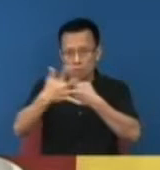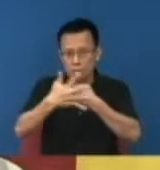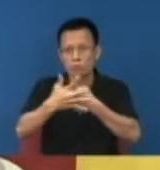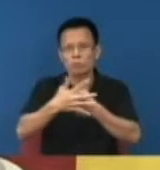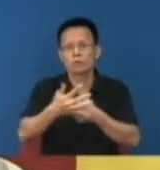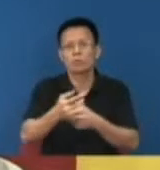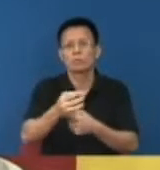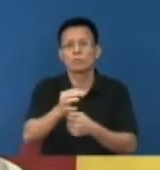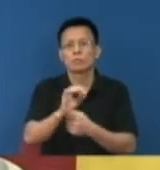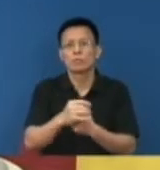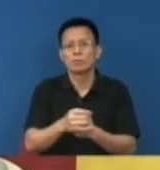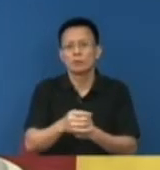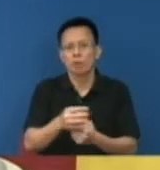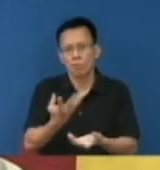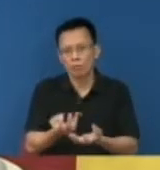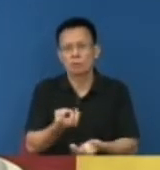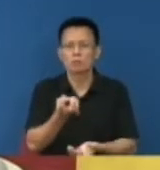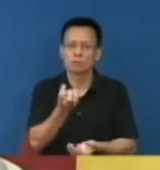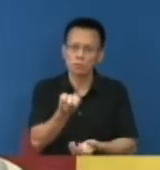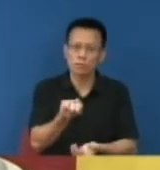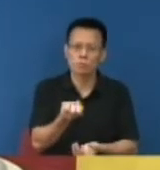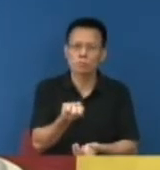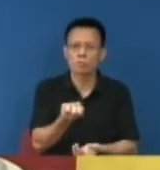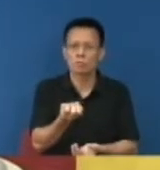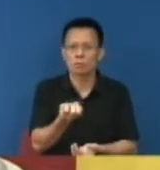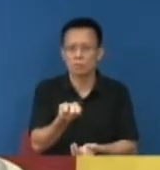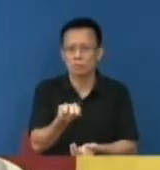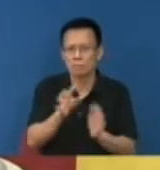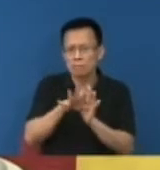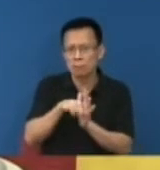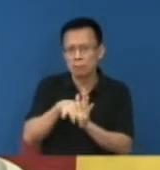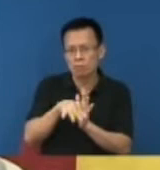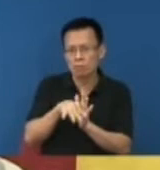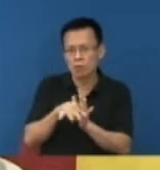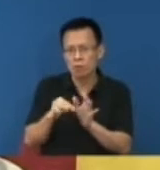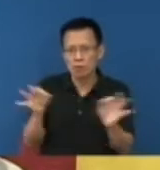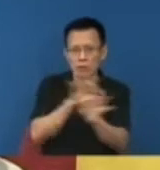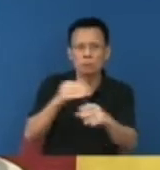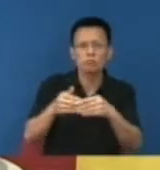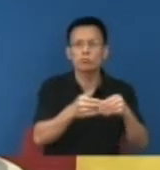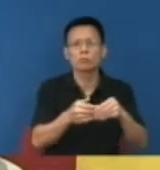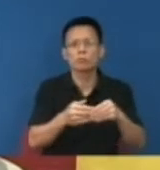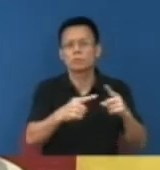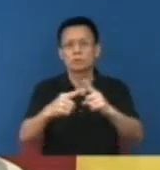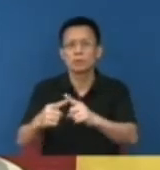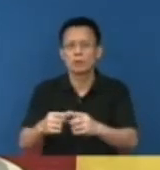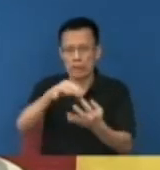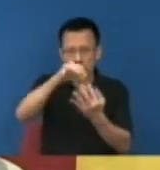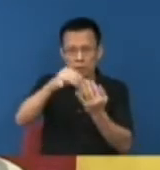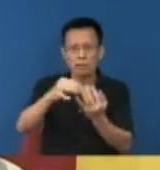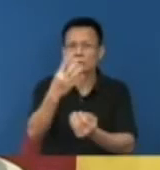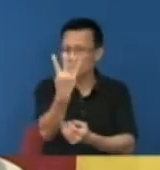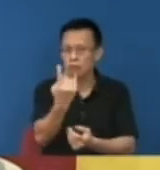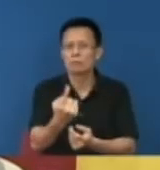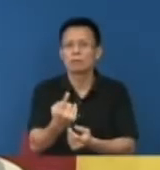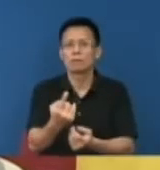係有少少。蓄意咁樣咧，係誤導市民，就係話如果你揀呢四個啦，如果你一